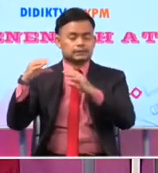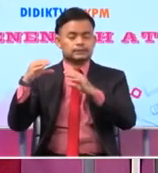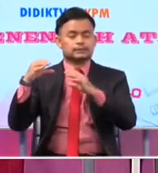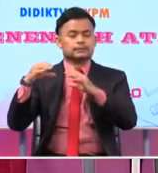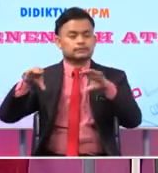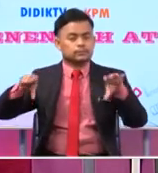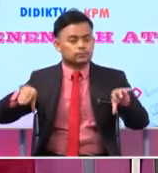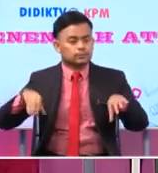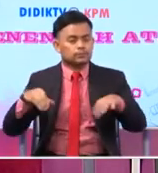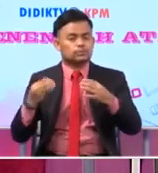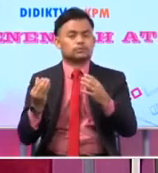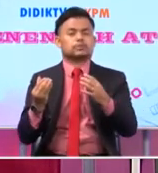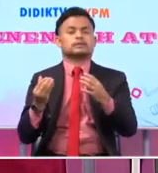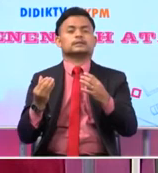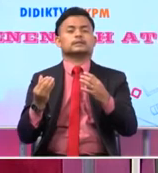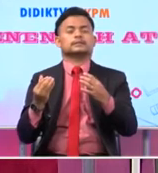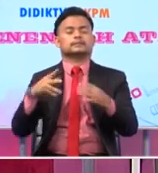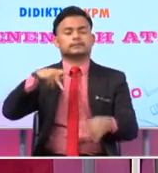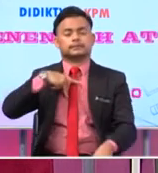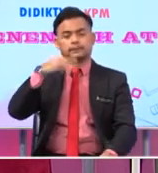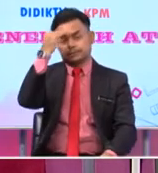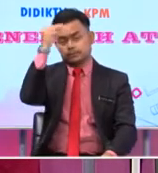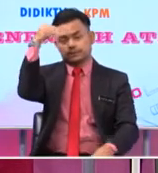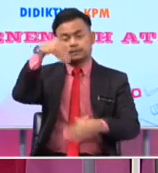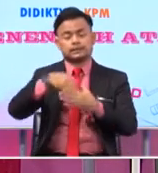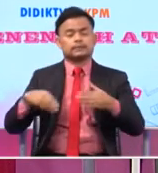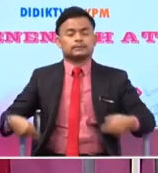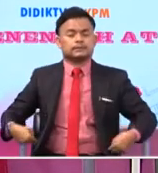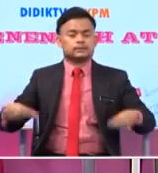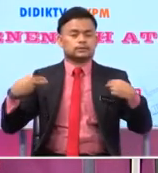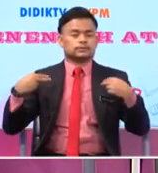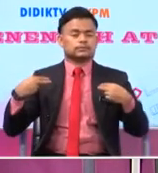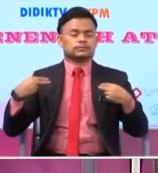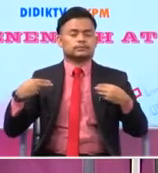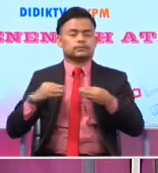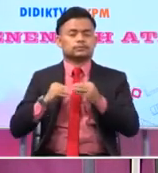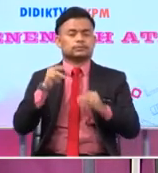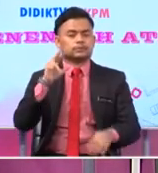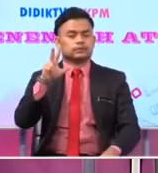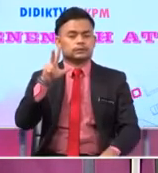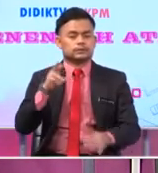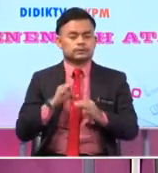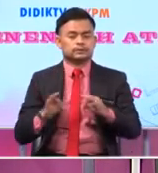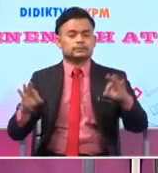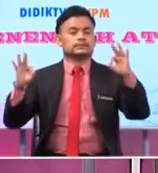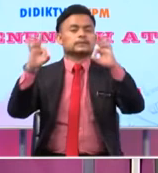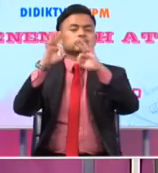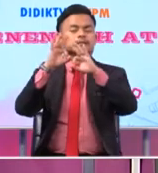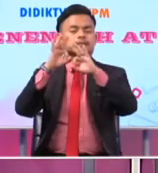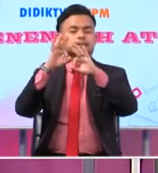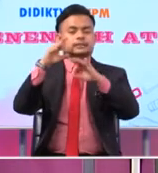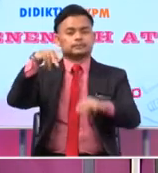kepribadian Mulia dalam kehidupan kita dan yang ketiga kepentingan mempraktikkan kepribadian Mulia